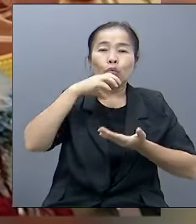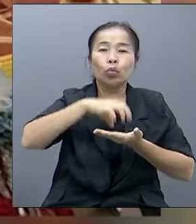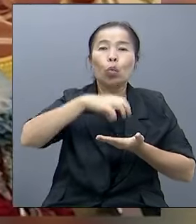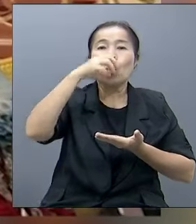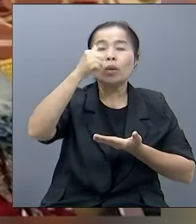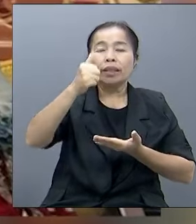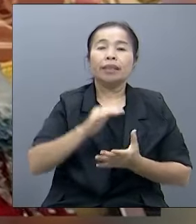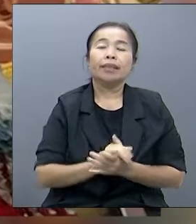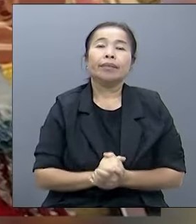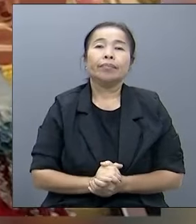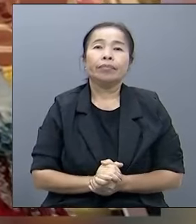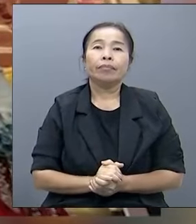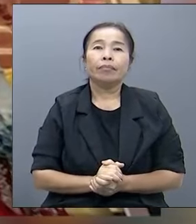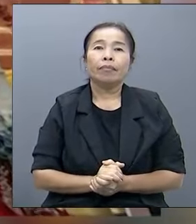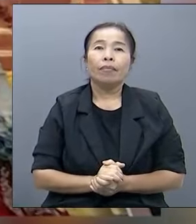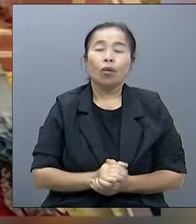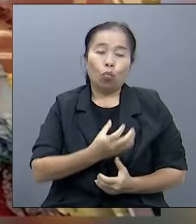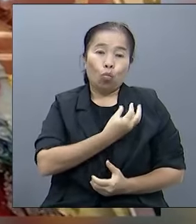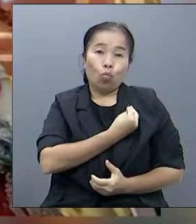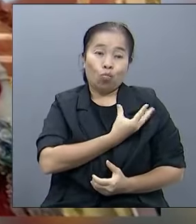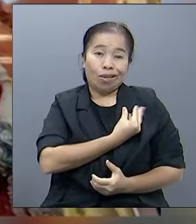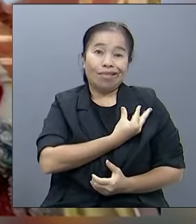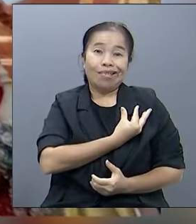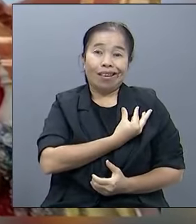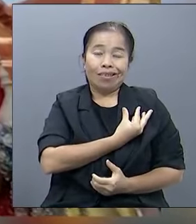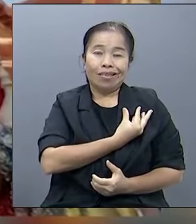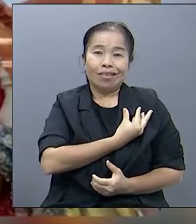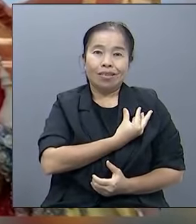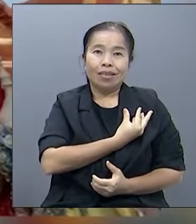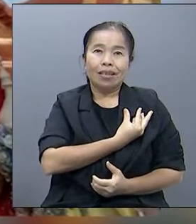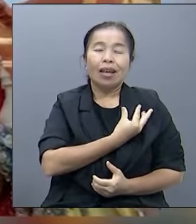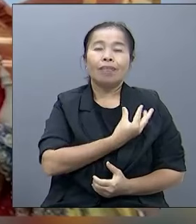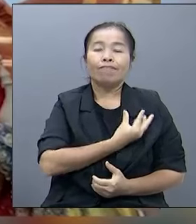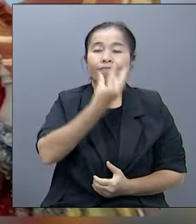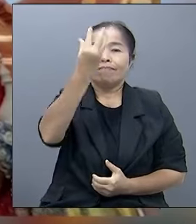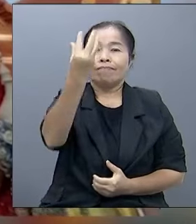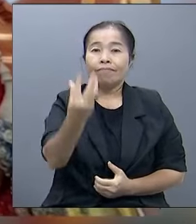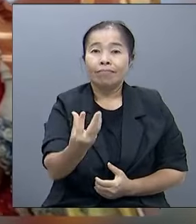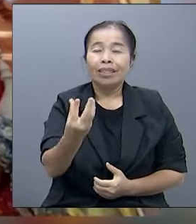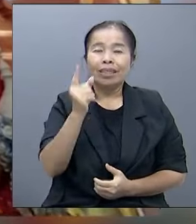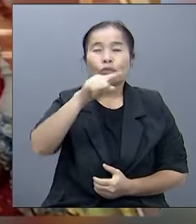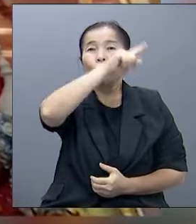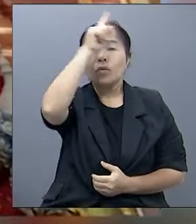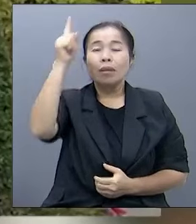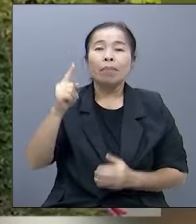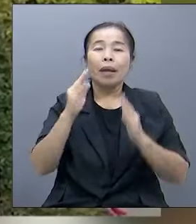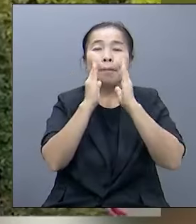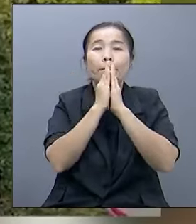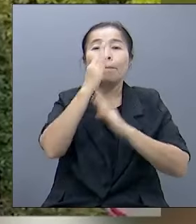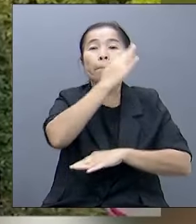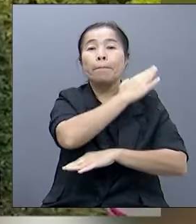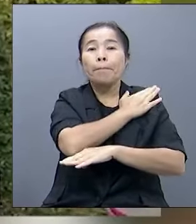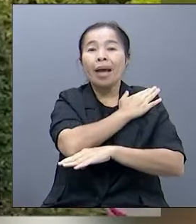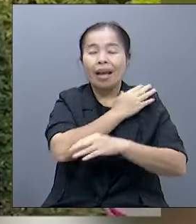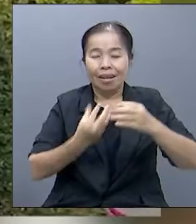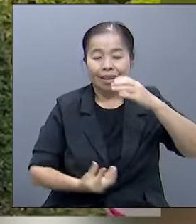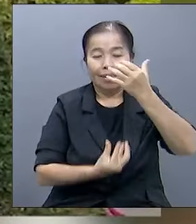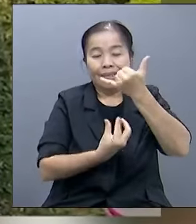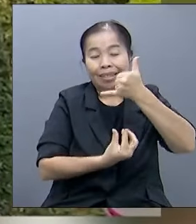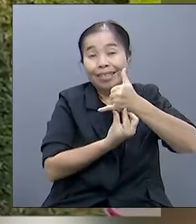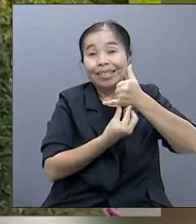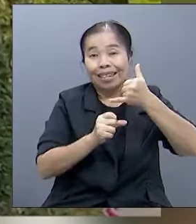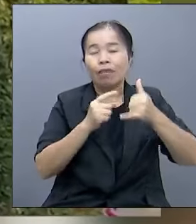ะซึ่งในส่วนของหัวใจสมเด็จพระศรีเมืองทองที่อื่นจะนำไว้ในองค์พระแต่ที่นี่ด้วยความตั้งใจอยากให้ญาติโยมได้สักการะ